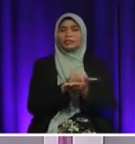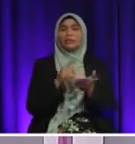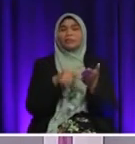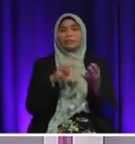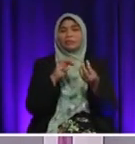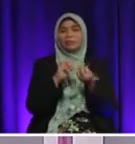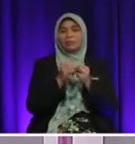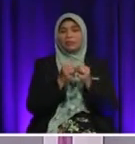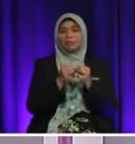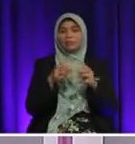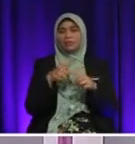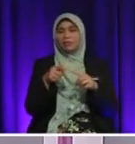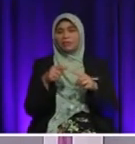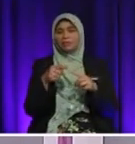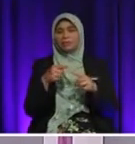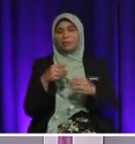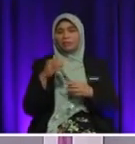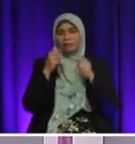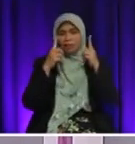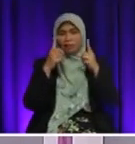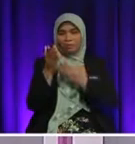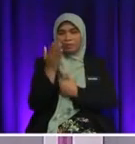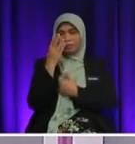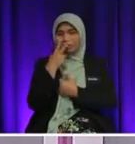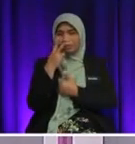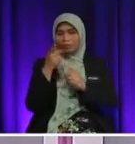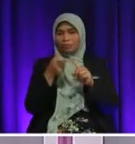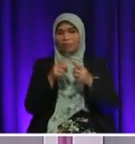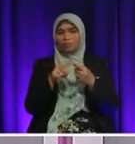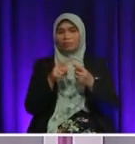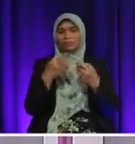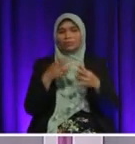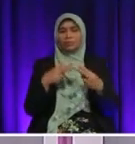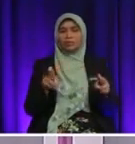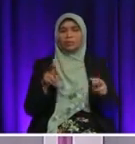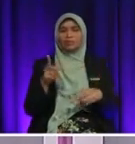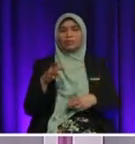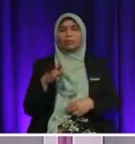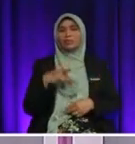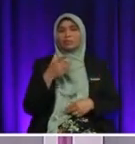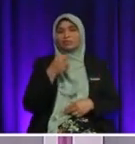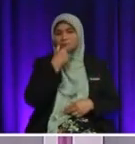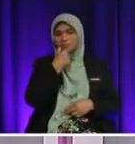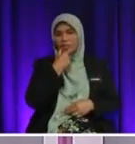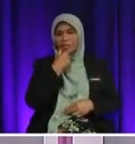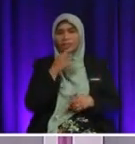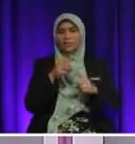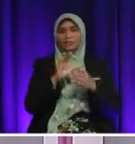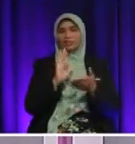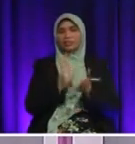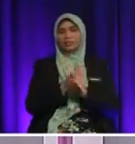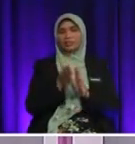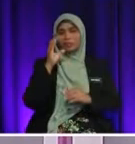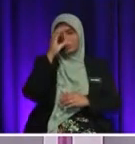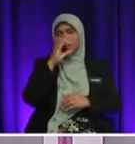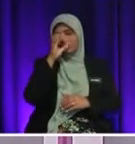masalahnya? Masalahnya bila budak miskin tu bangun pagi tengok kawan dia dah hilang, dia rasa sedih. Dia pun pergilah mencari budak miskin itu ke dalam